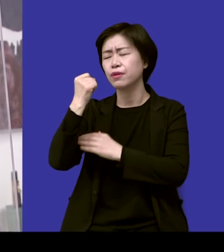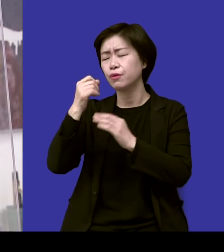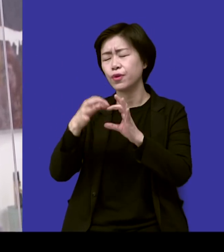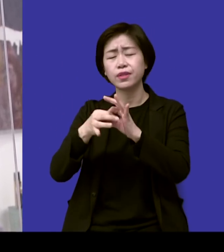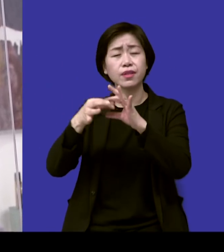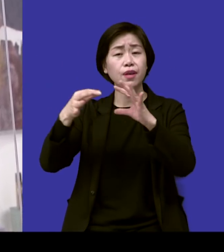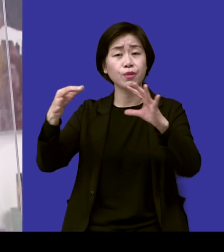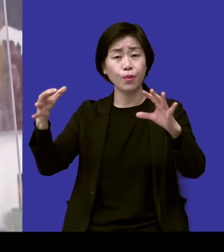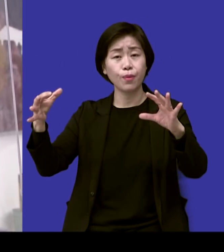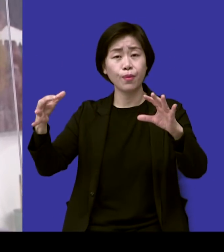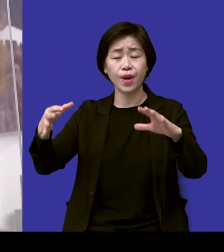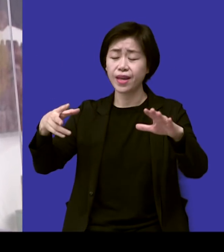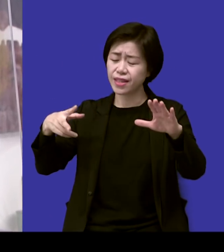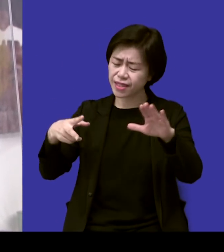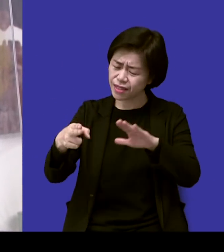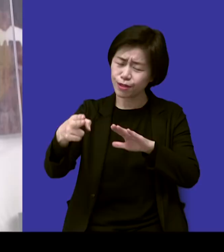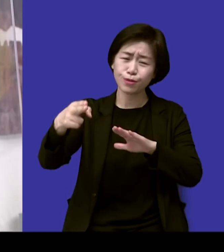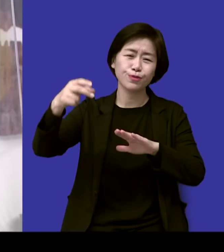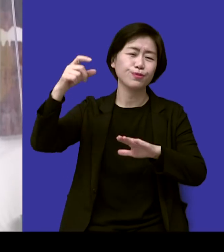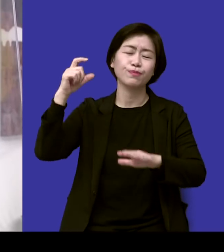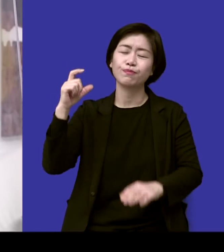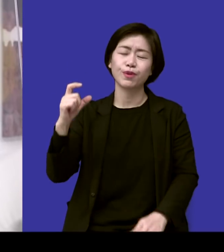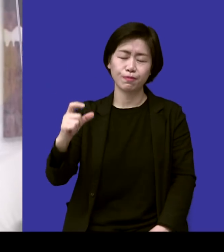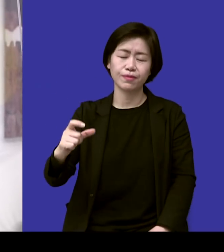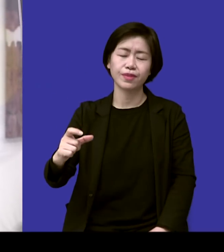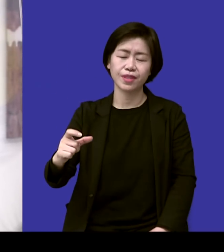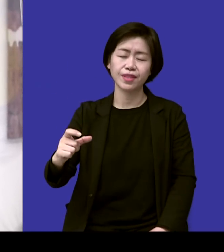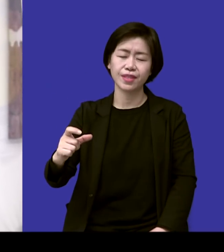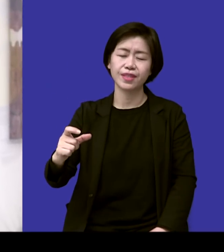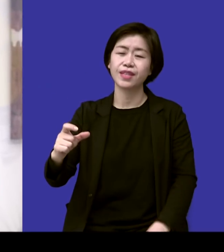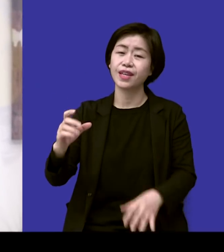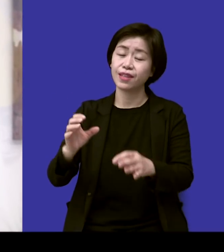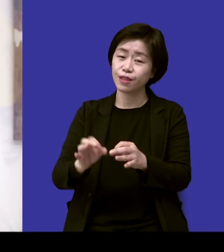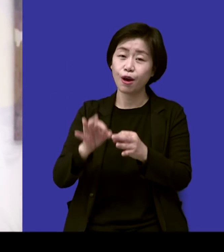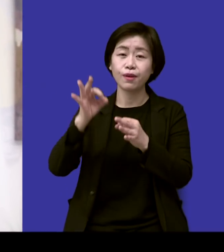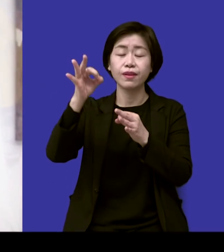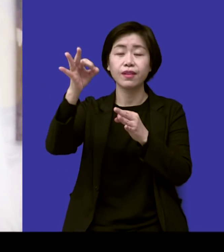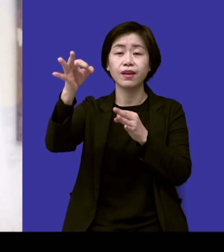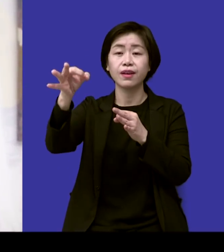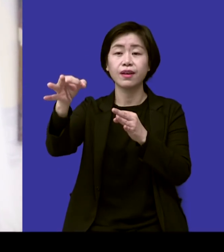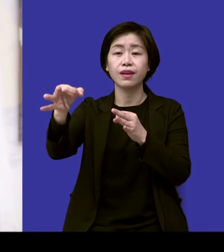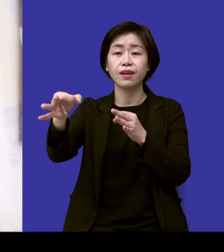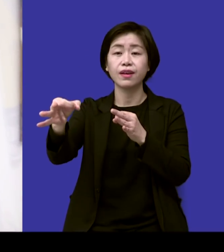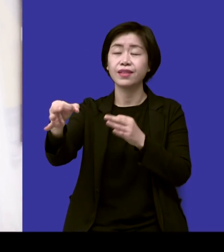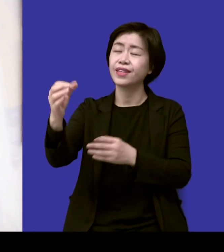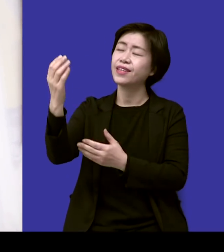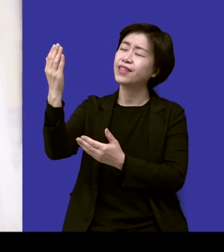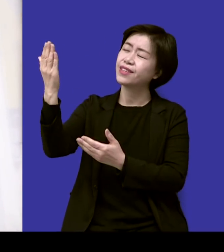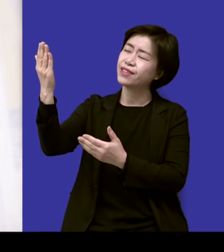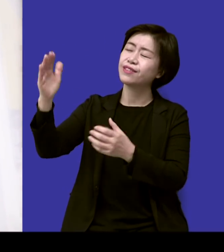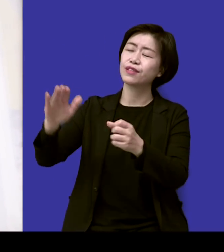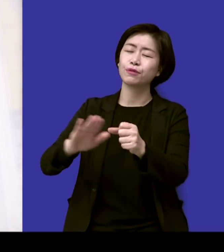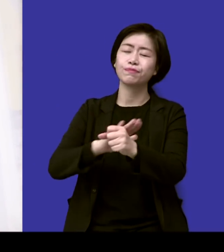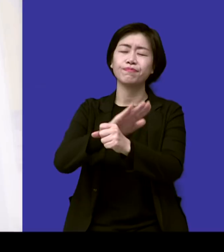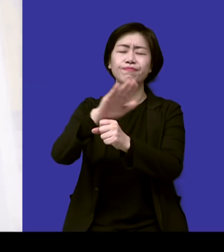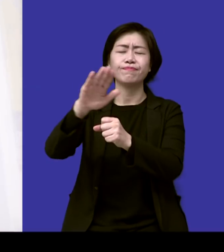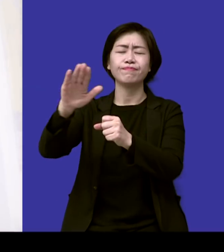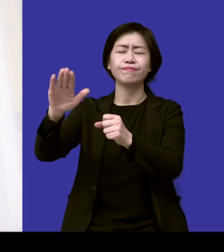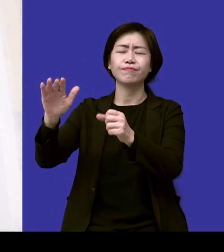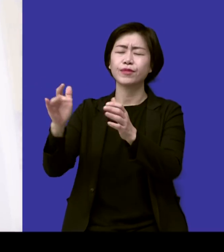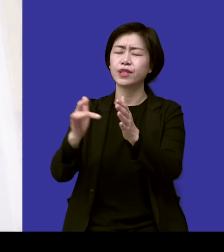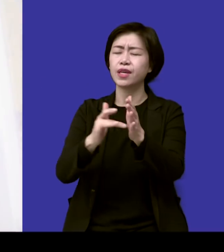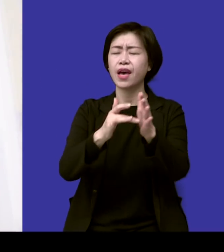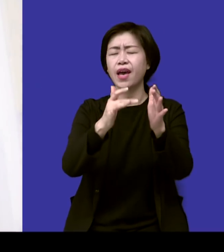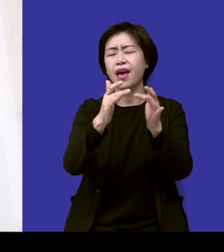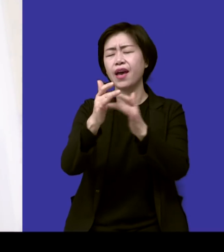하늘의 어떤 권세도 끊을 수 없는 영원한 그